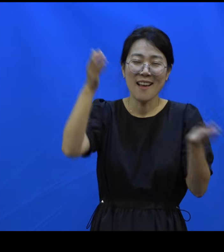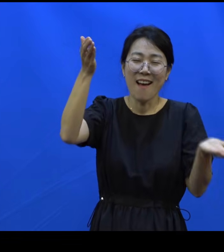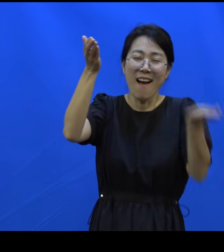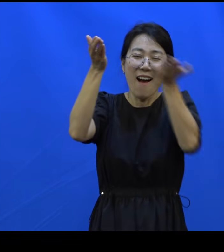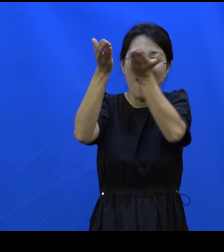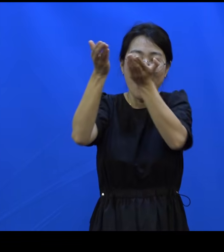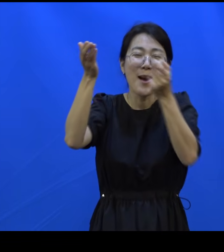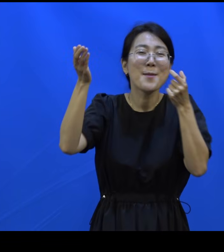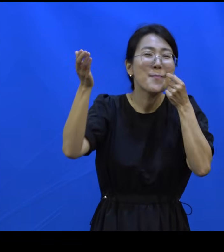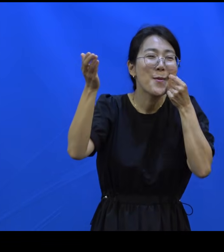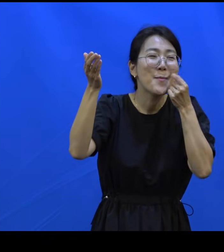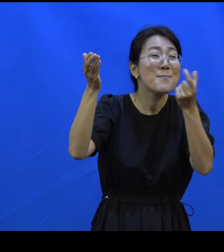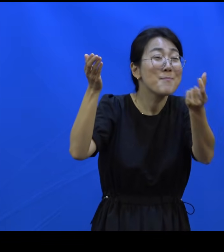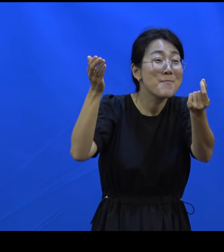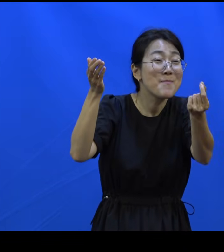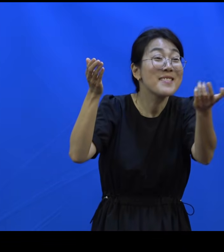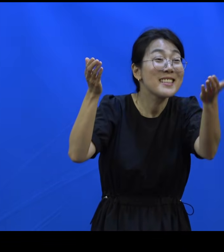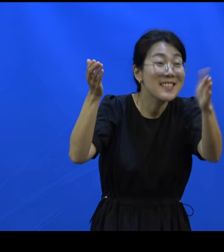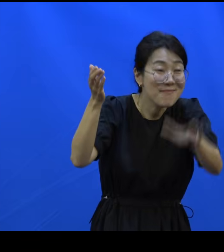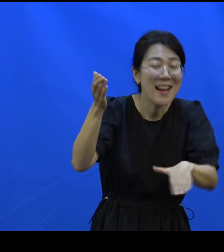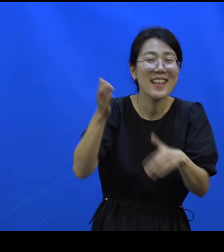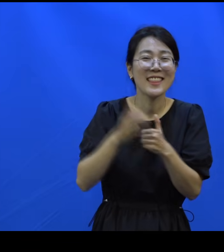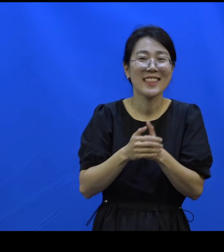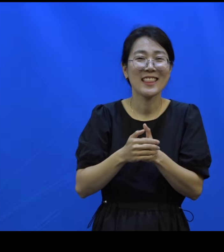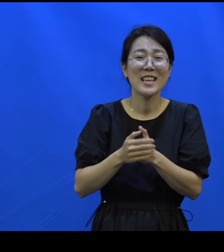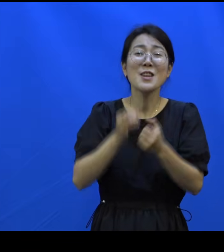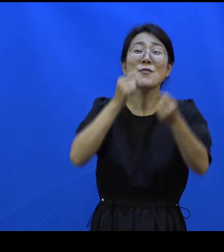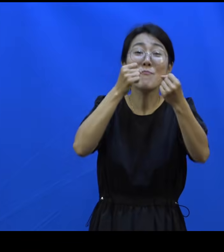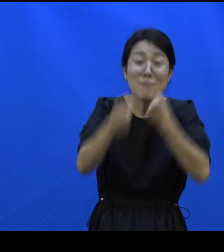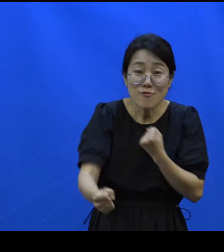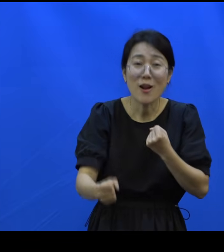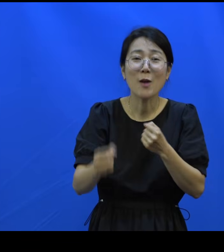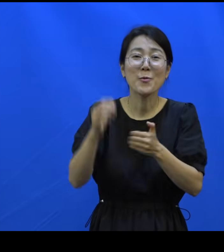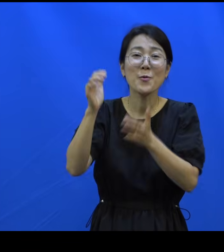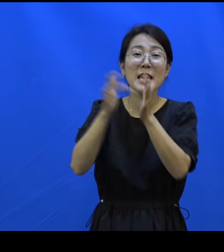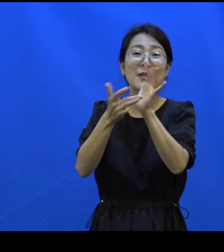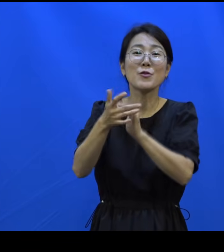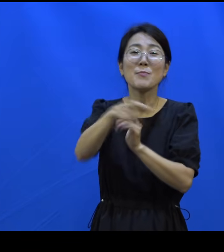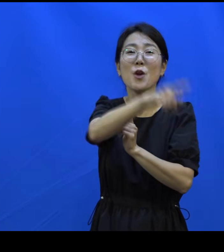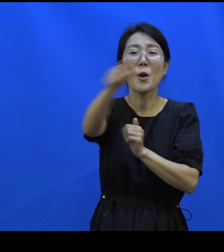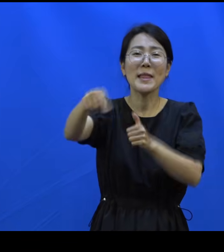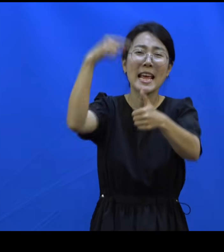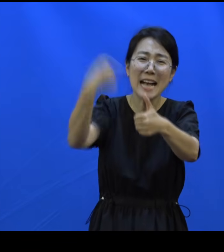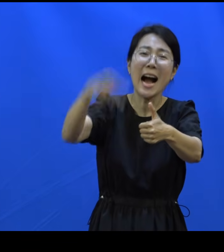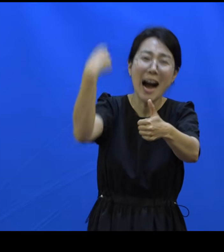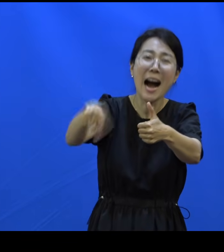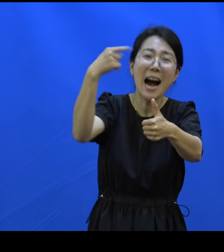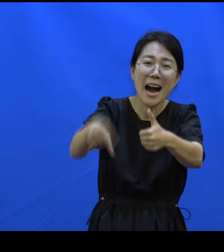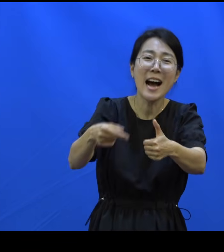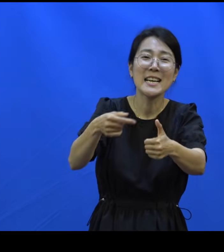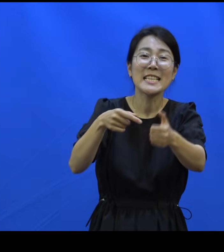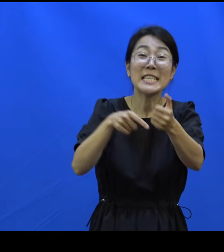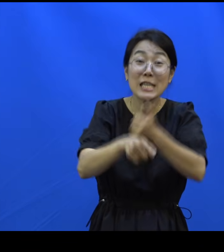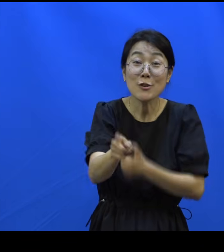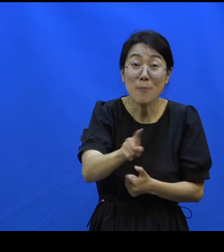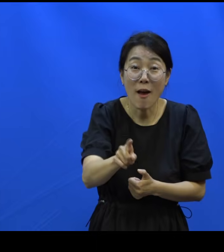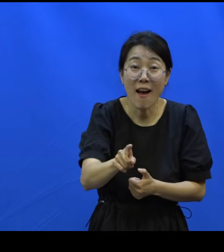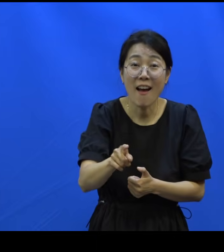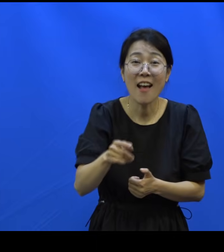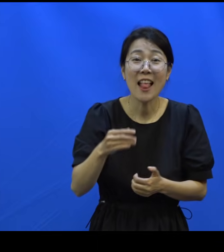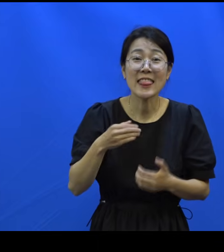수 없습니다. 그렇다면 왜 주님이 우리에게 이 말씀을 하셨을까요? 우리의 힘으로는 할 수